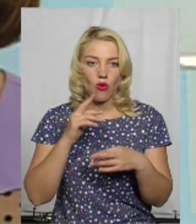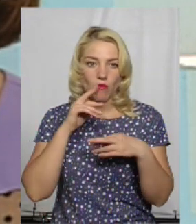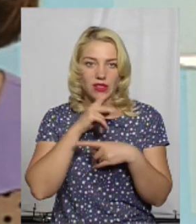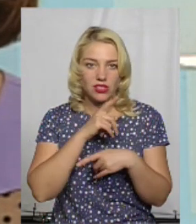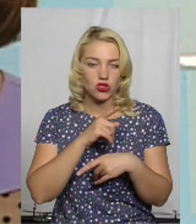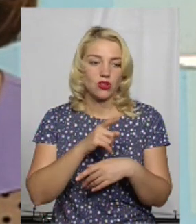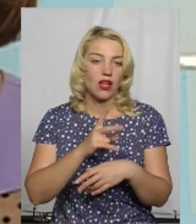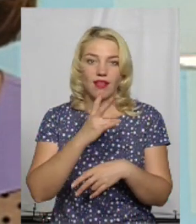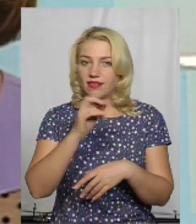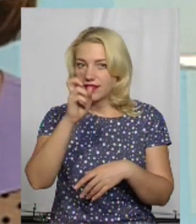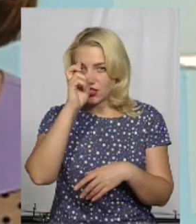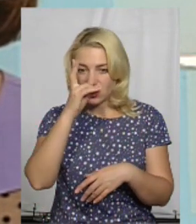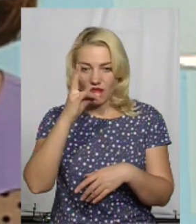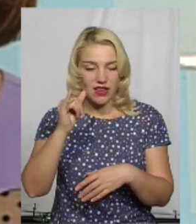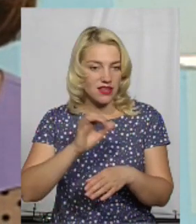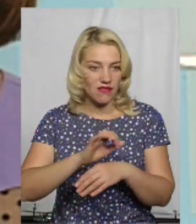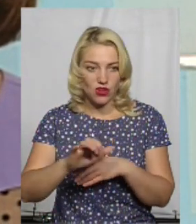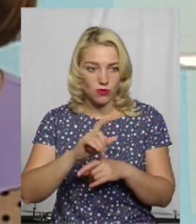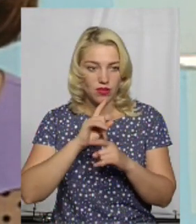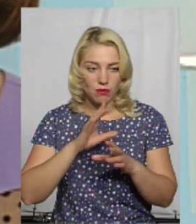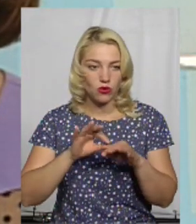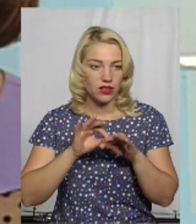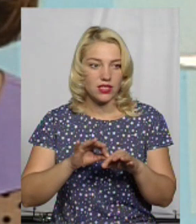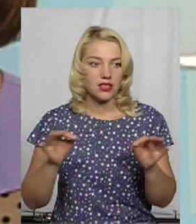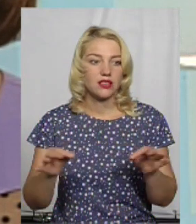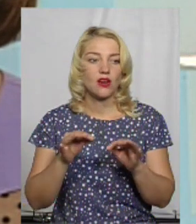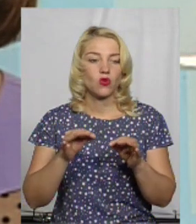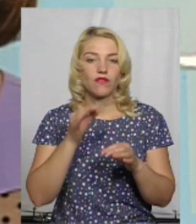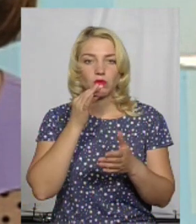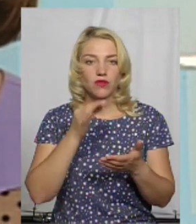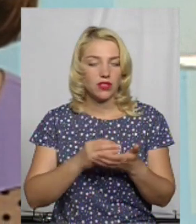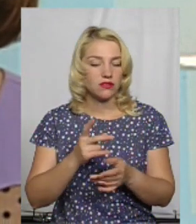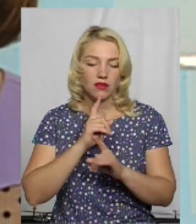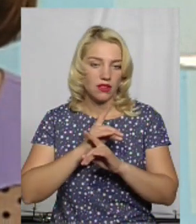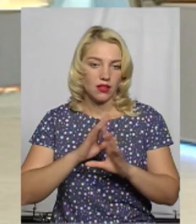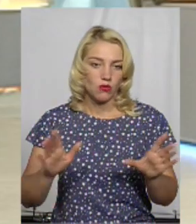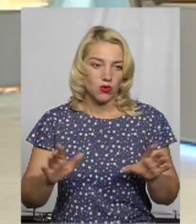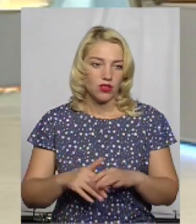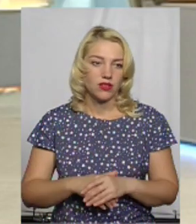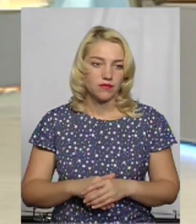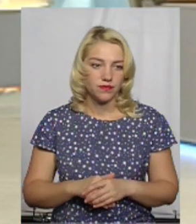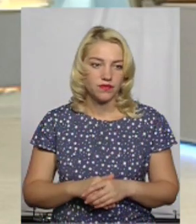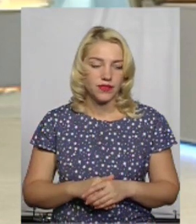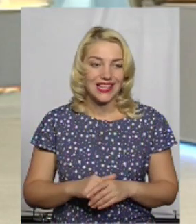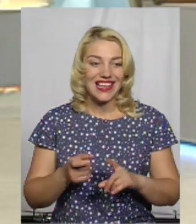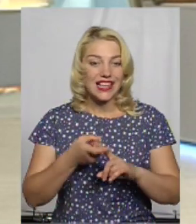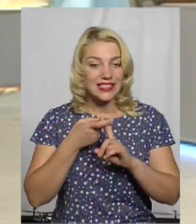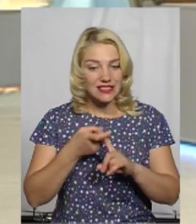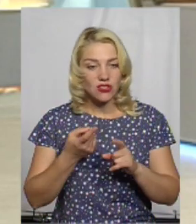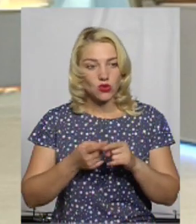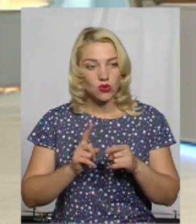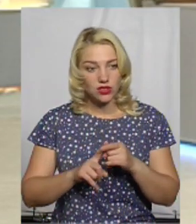препарату. Тобто ні держава, ні виробник не буде нести ніякої відповідальності? Не буде. Я бачу, пані Світлана, як в школі так на руку. І у зв'язку з